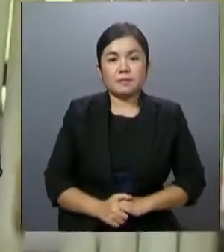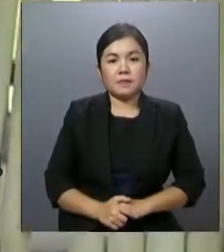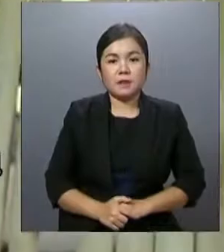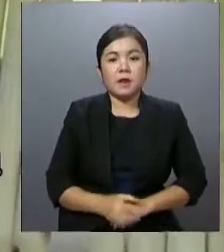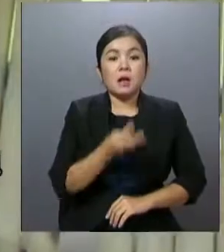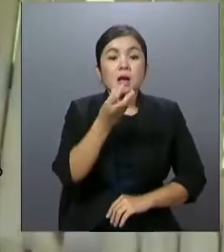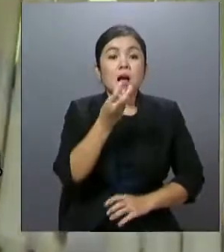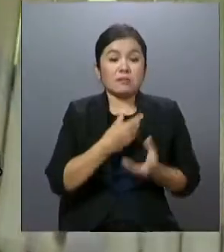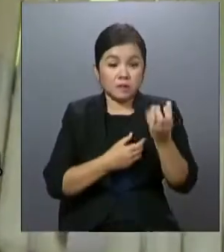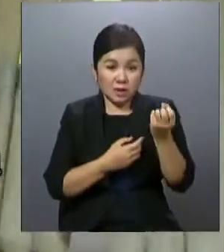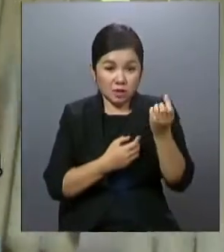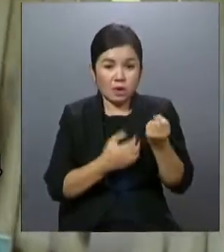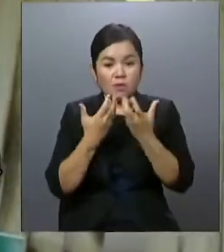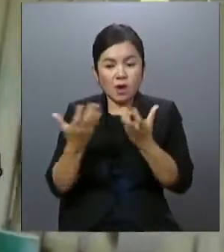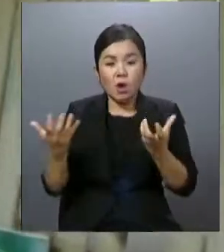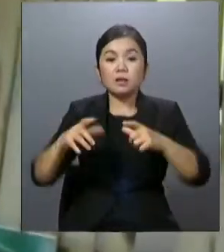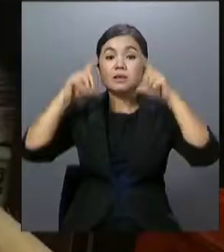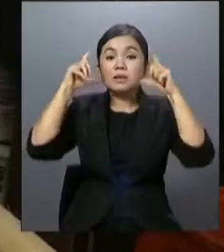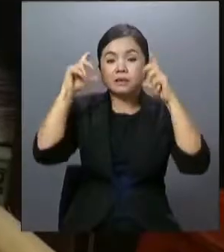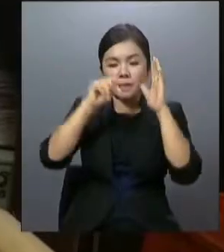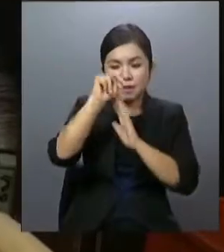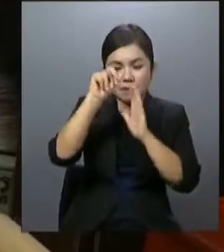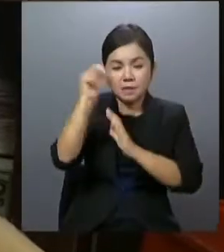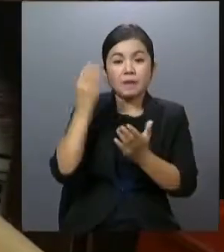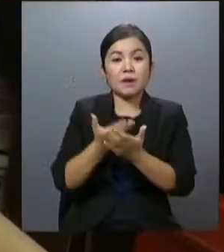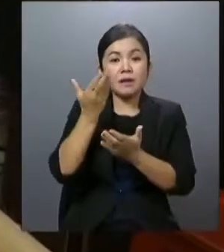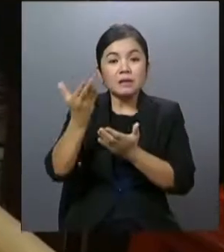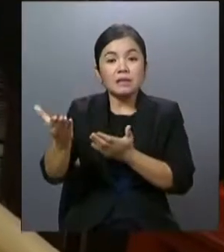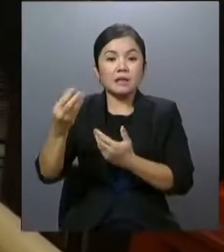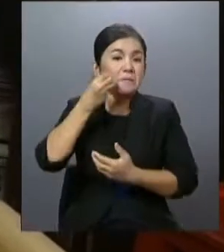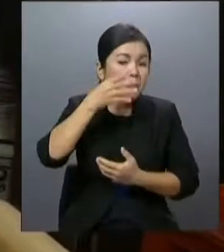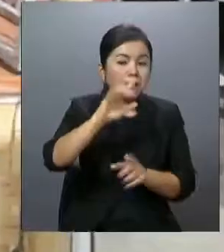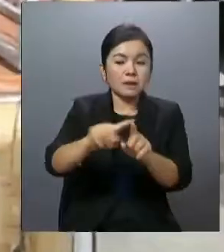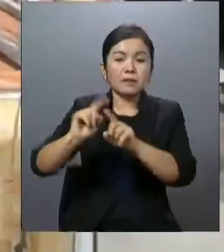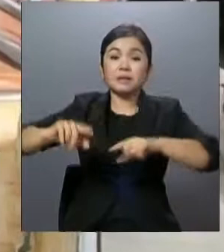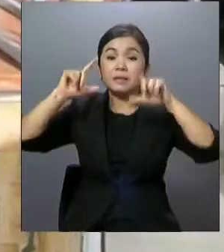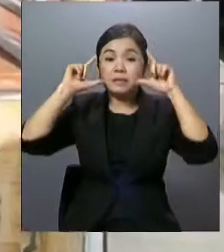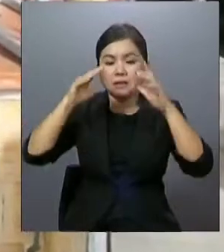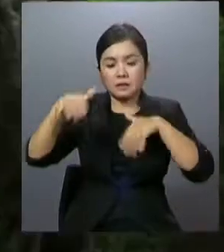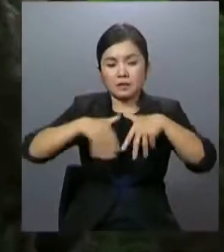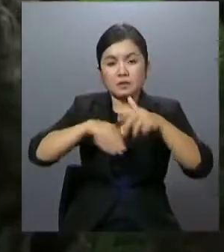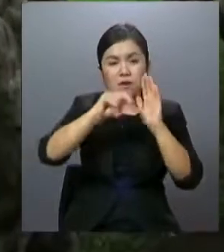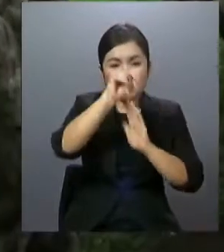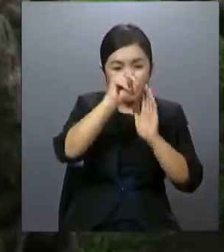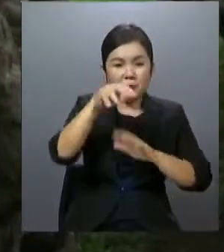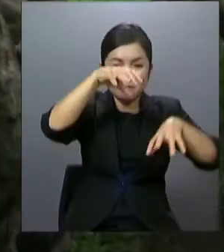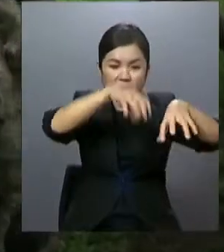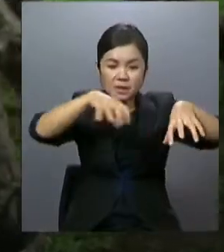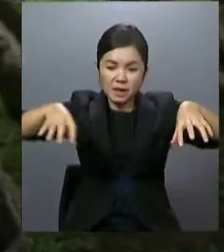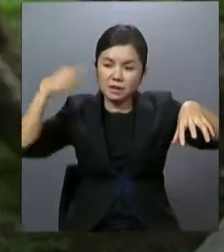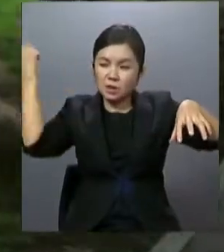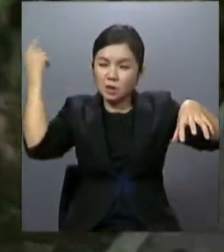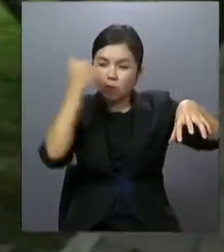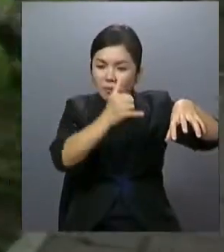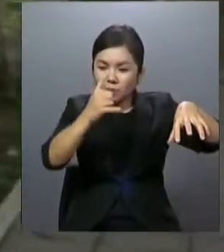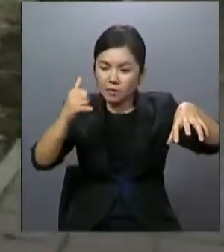อีกหนึ่งของฝากขึ้นชื่อของเมืองน่านสร้างรายได้ให้กับคนน่านเป็นอย่างดีและน่านยังมีสถานที่ท่องเที่ยวอื่นๆอีกมากมายรอทุก